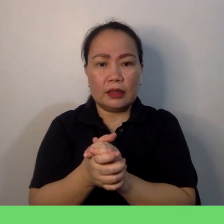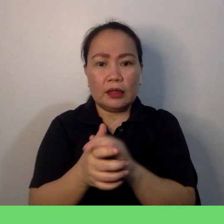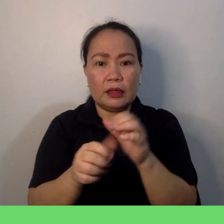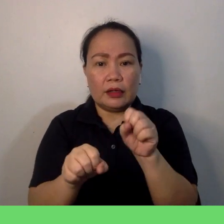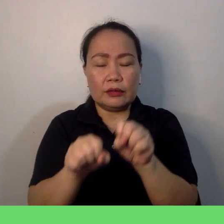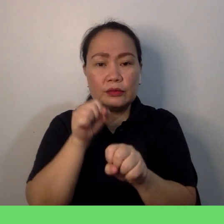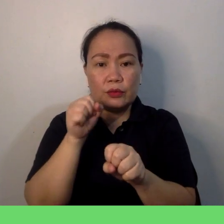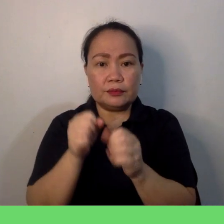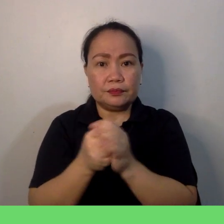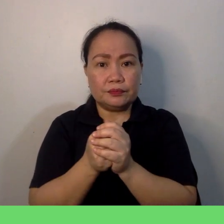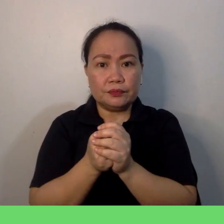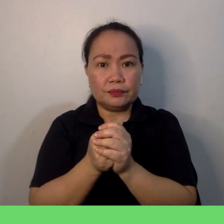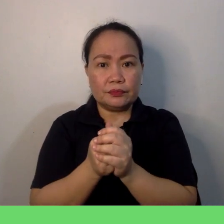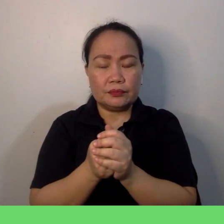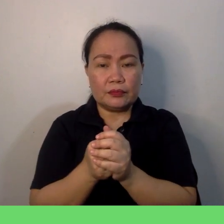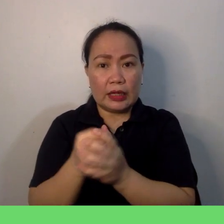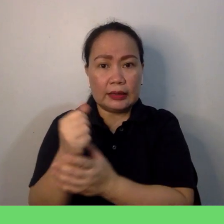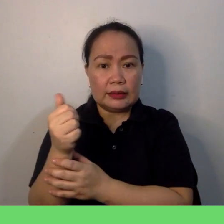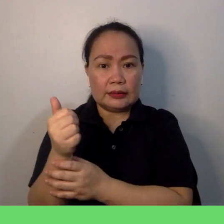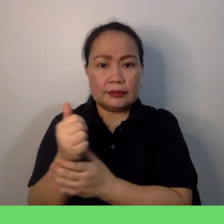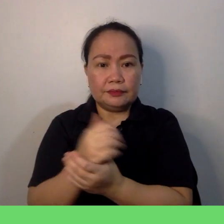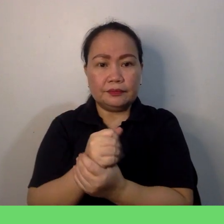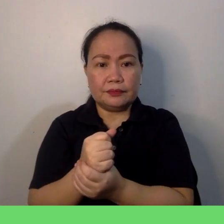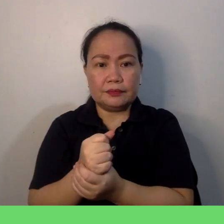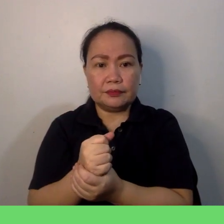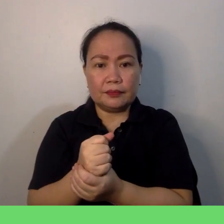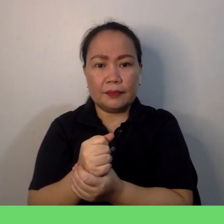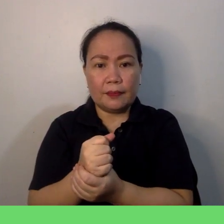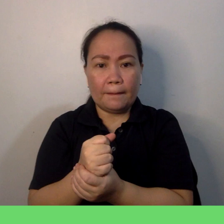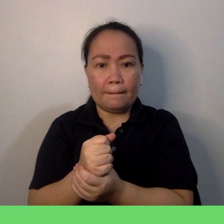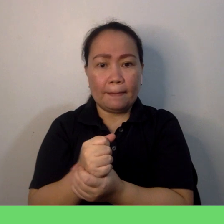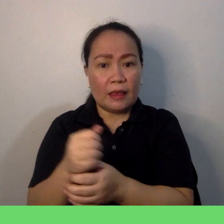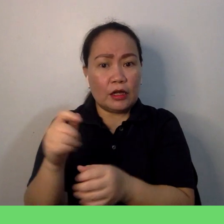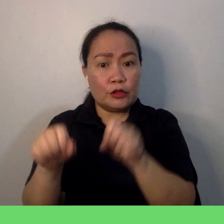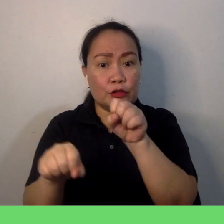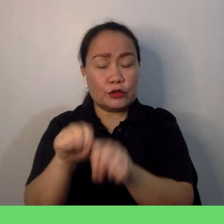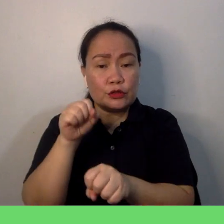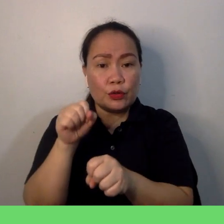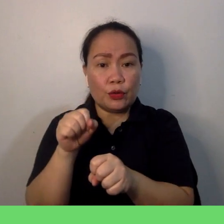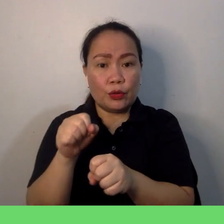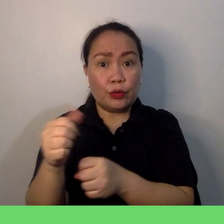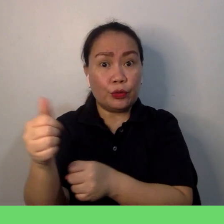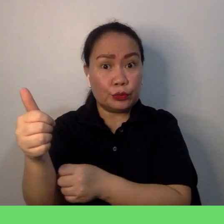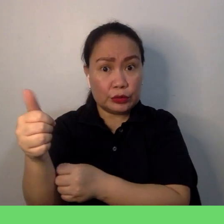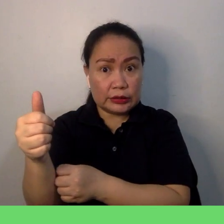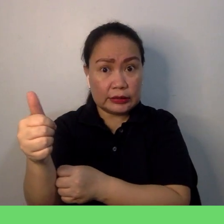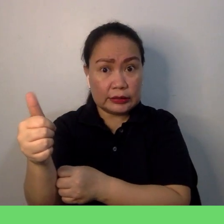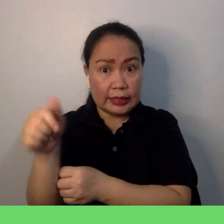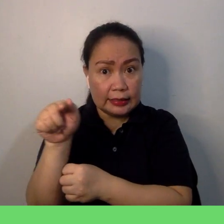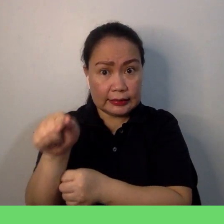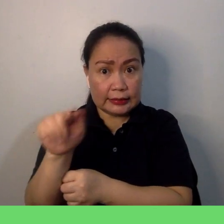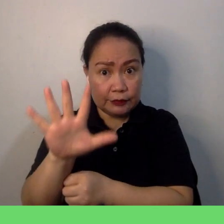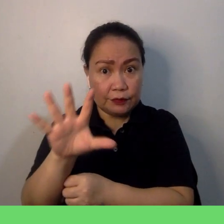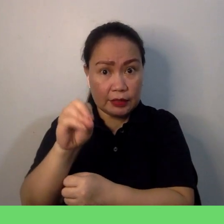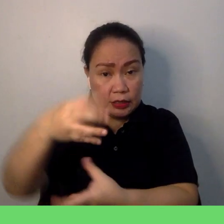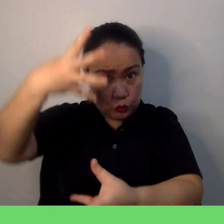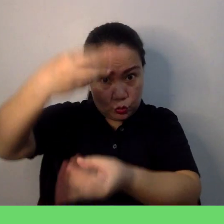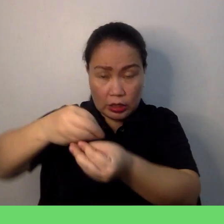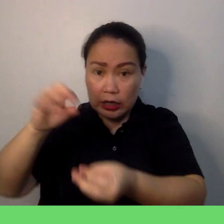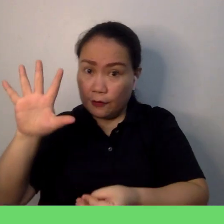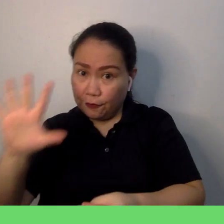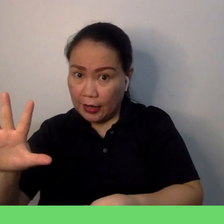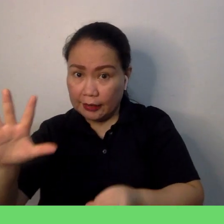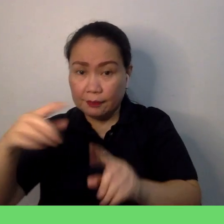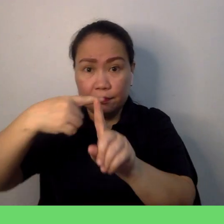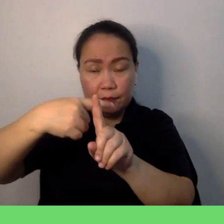10% sa first year, 10% again sa sumunod na taon, 1050, kung kukunin natin